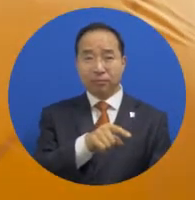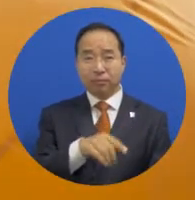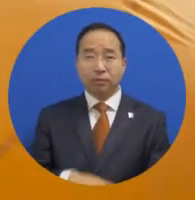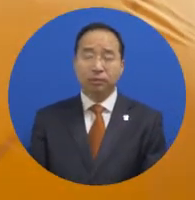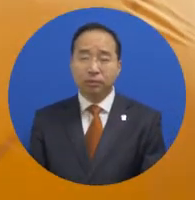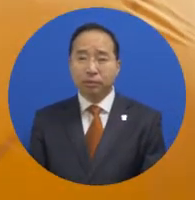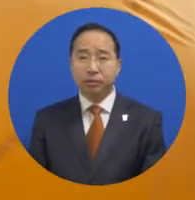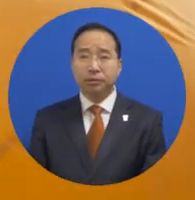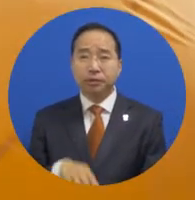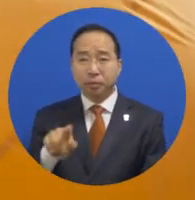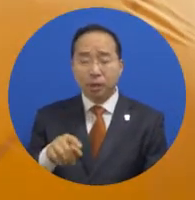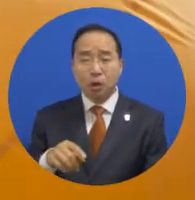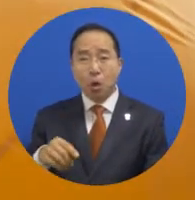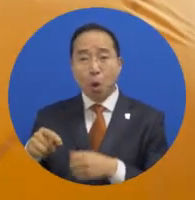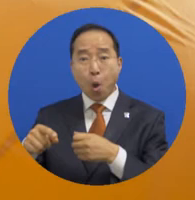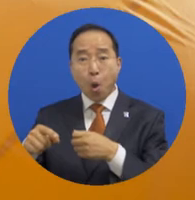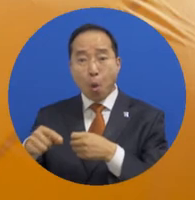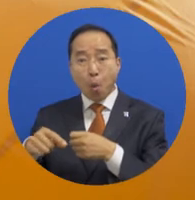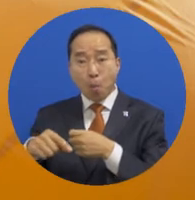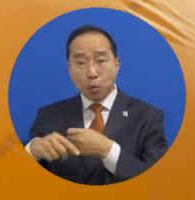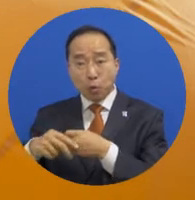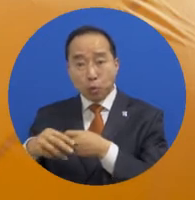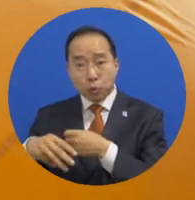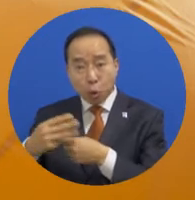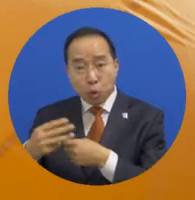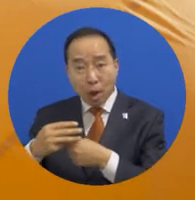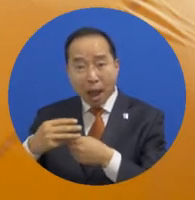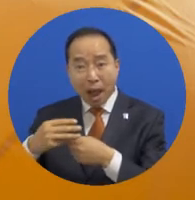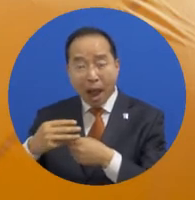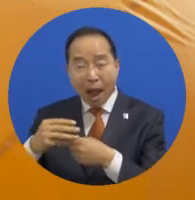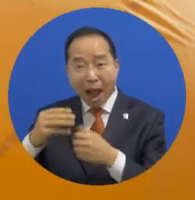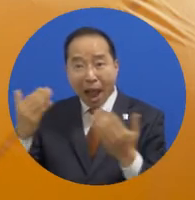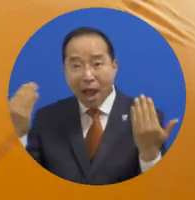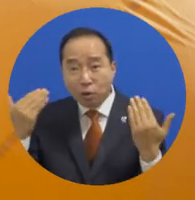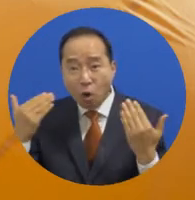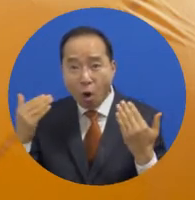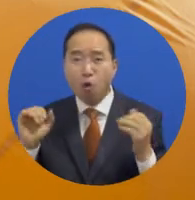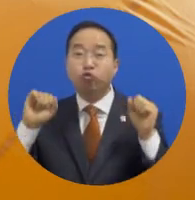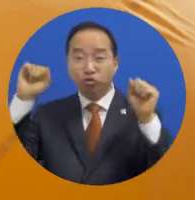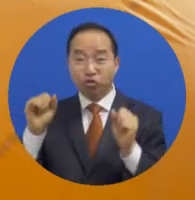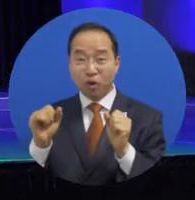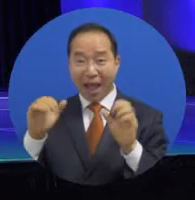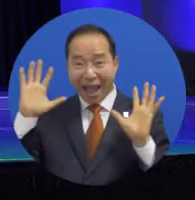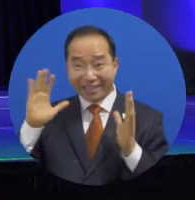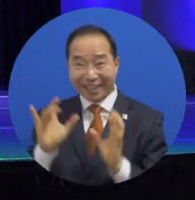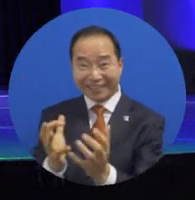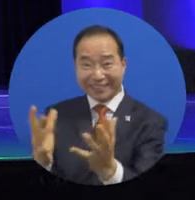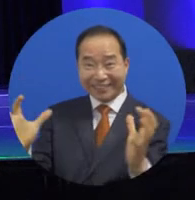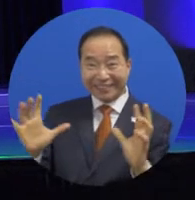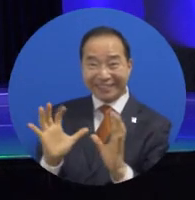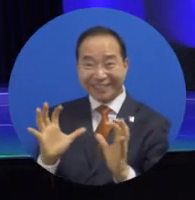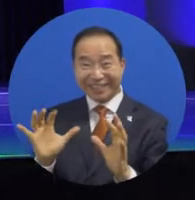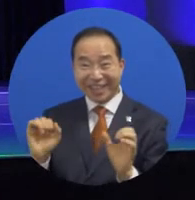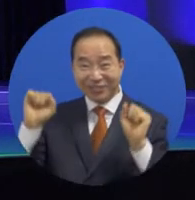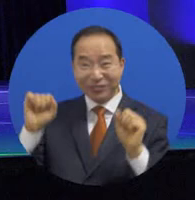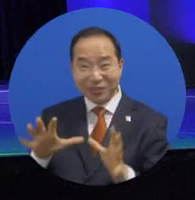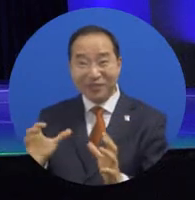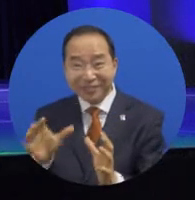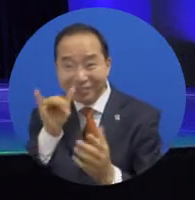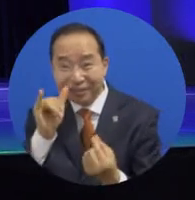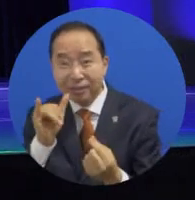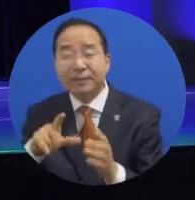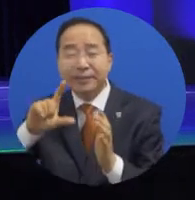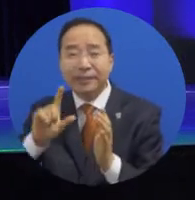때 여러분도 가보셨겠지만 운동회 하잖아요. 운동회 하이라이트가 뭔지 아세요? 아버지 달리기